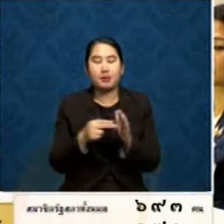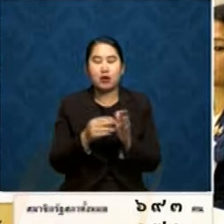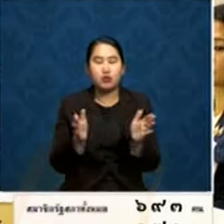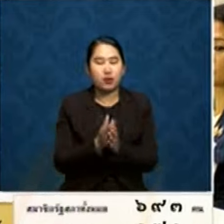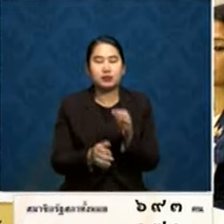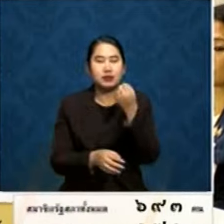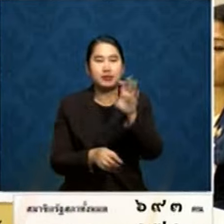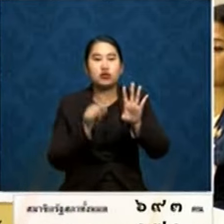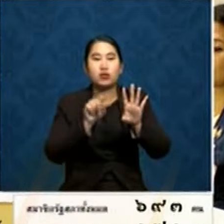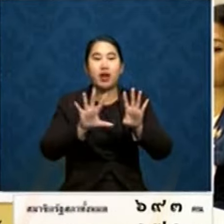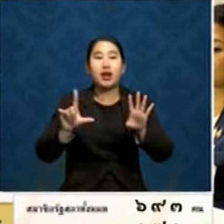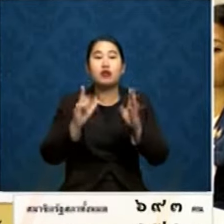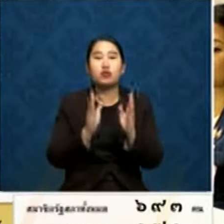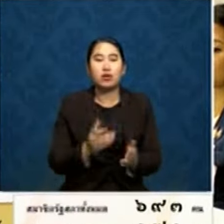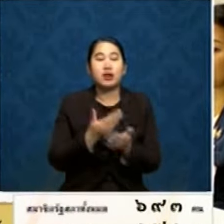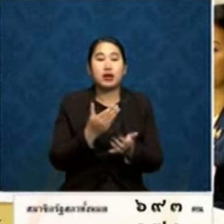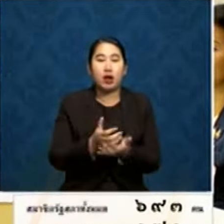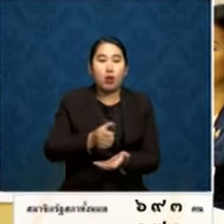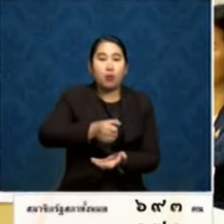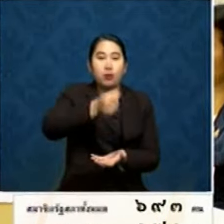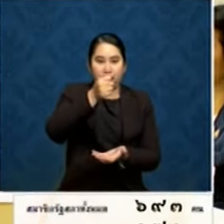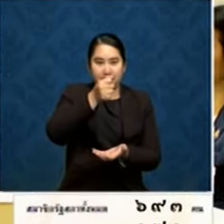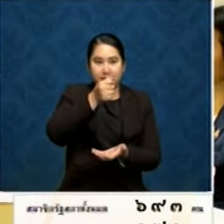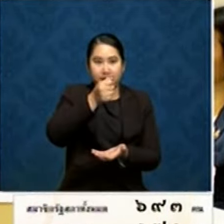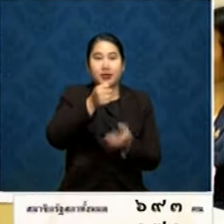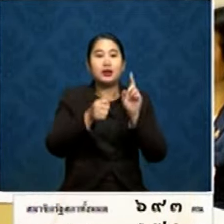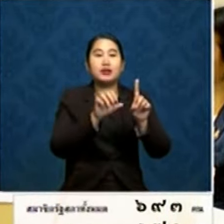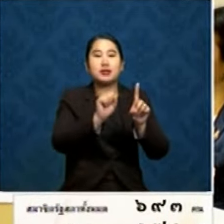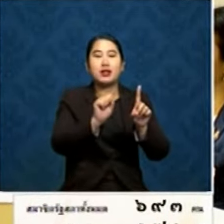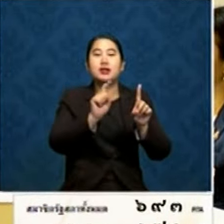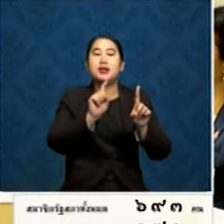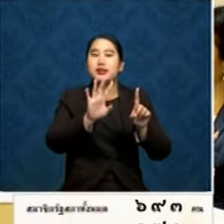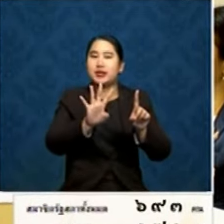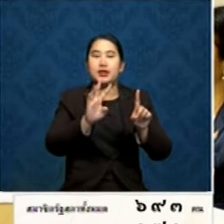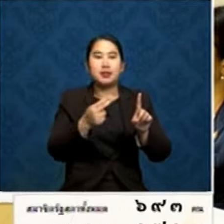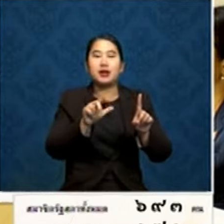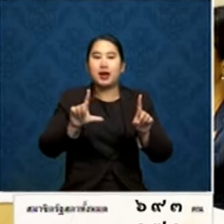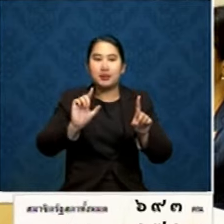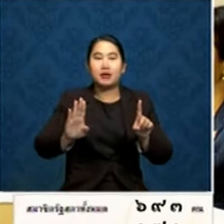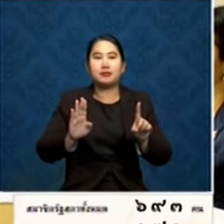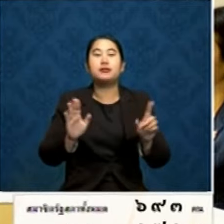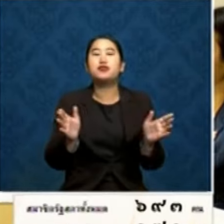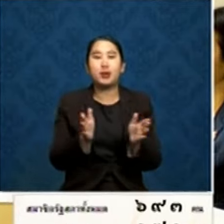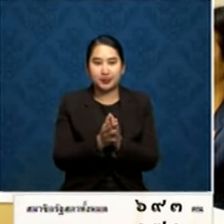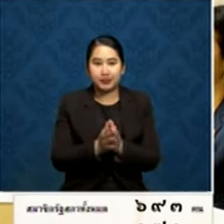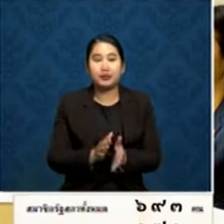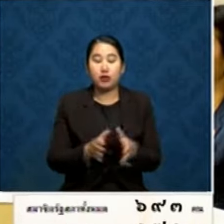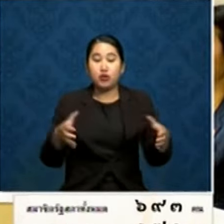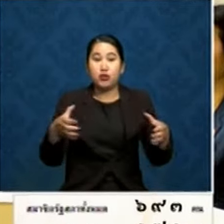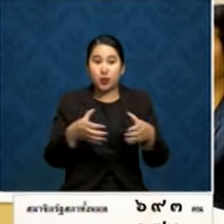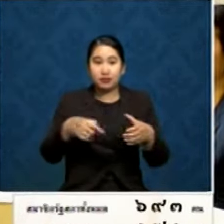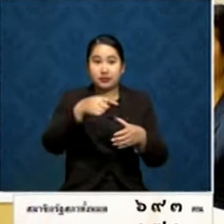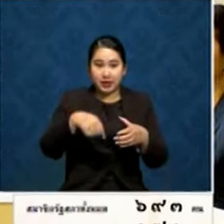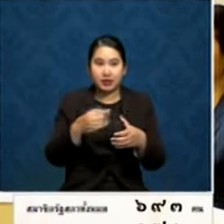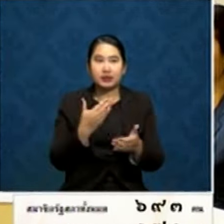ล้านคนใช้เม็ดเงินซึ่งมีการเตรียมการเรียบร้อยเนี่ยนะครับ 145,000ล้านบาทโดยประมาณนะครับกลุ่มนี้จะได้